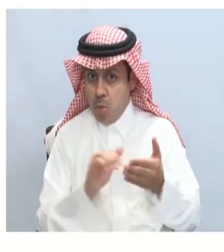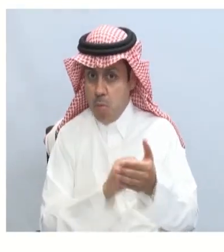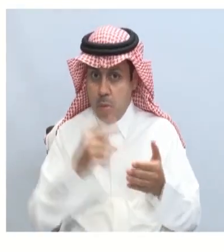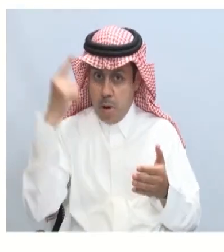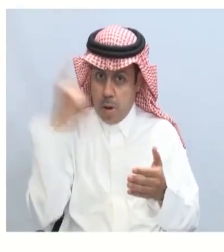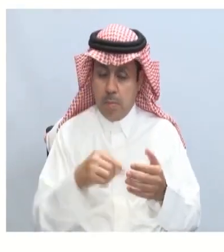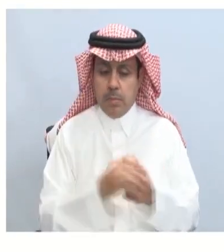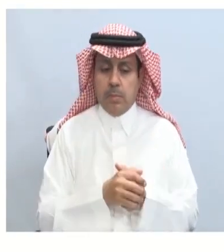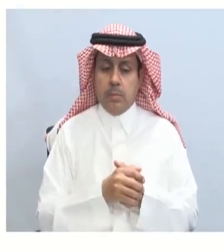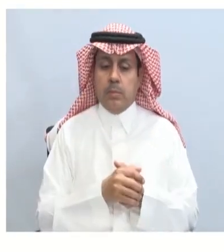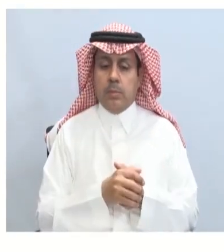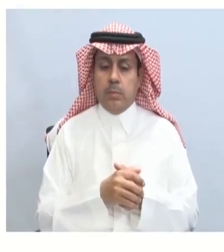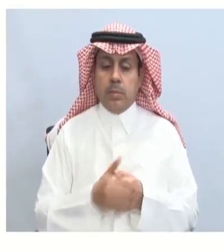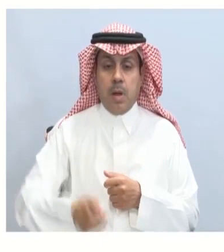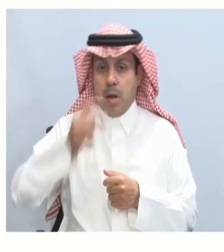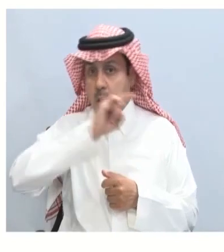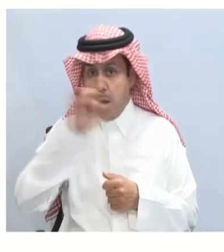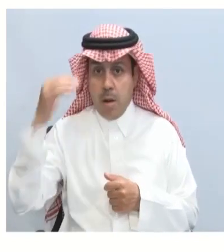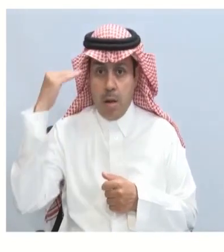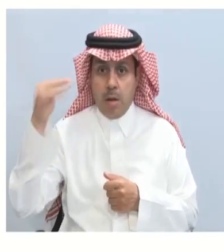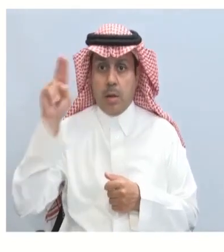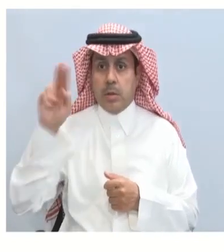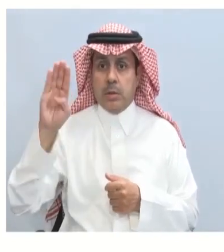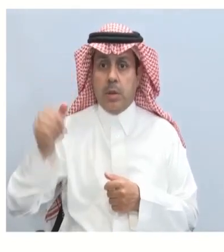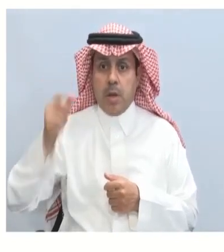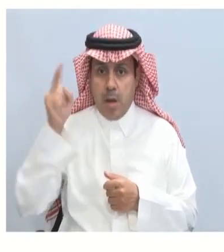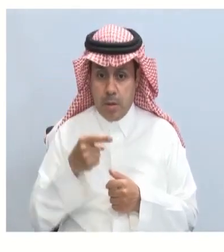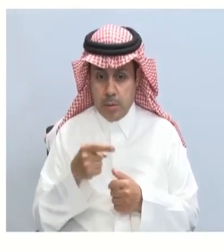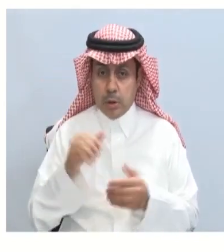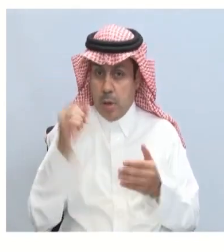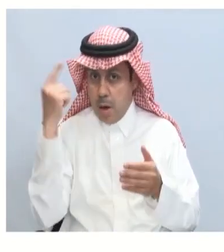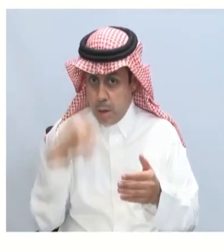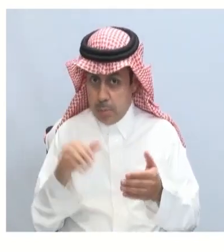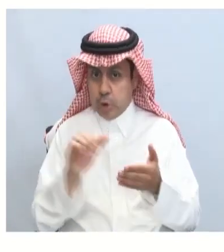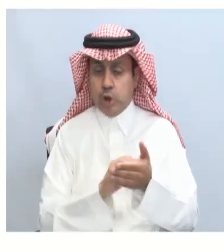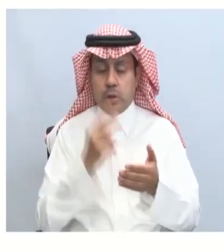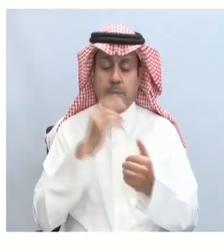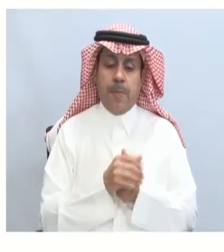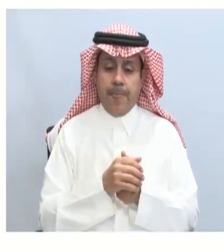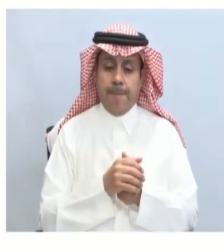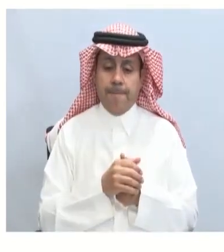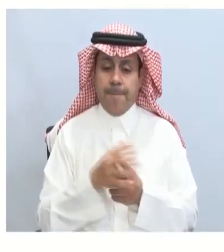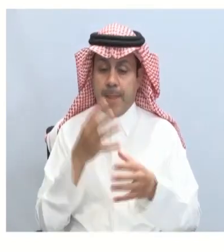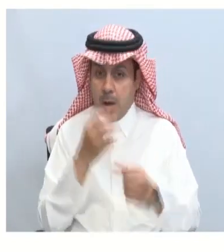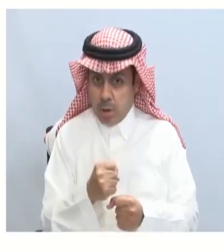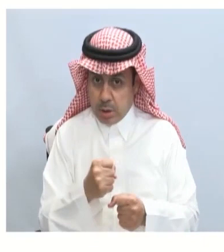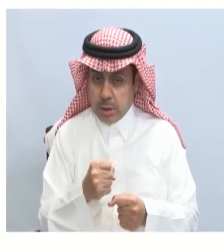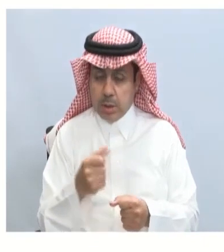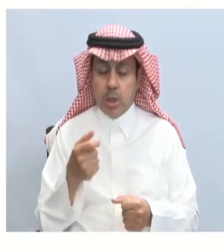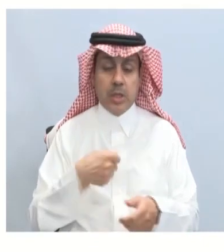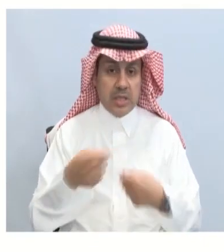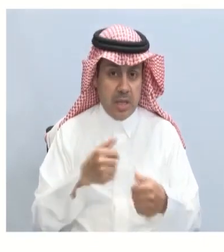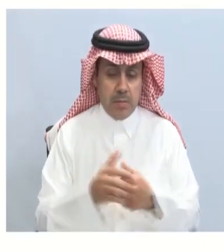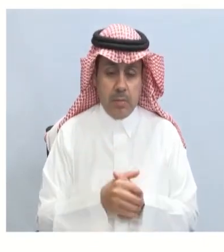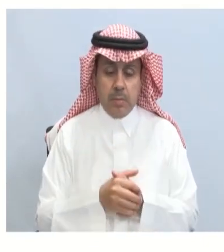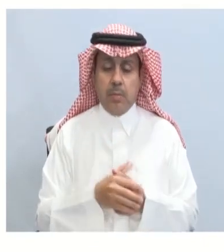اذكر اذكرهما هنا الشرطان الاول ان يكون الاحتكار في وقت الغلاء فاما حبس السلع وقت